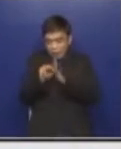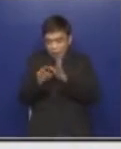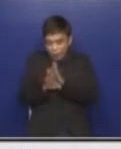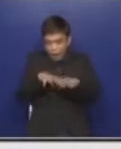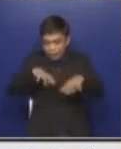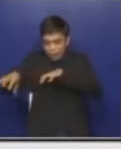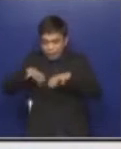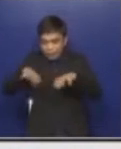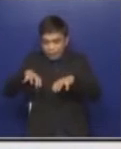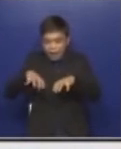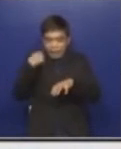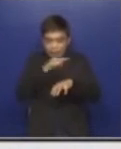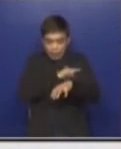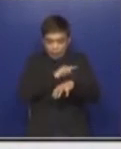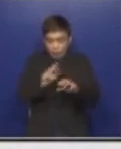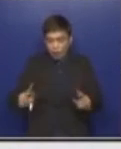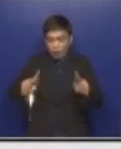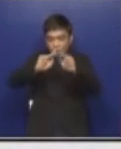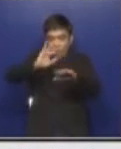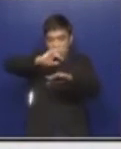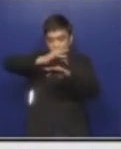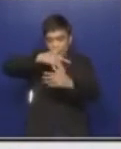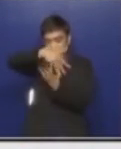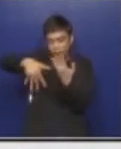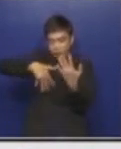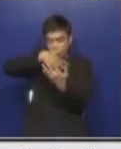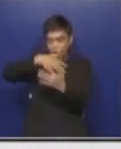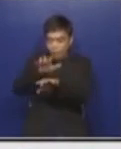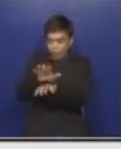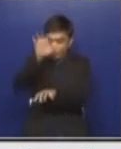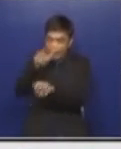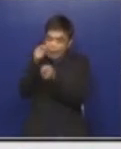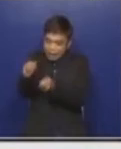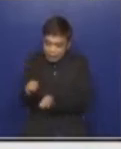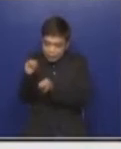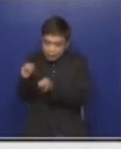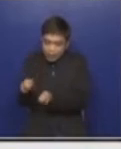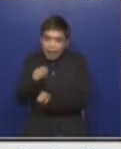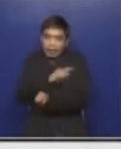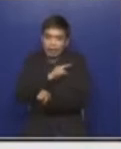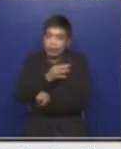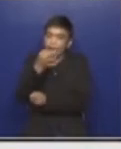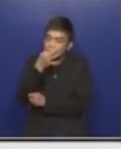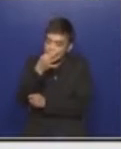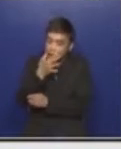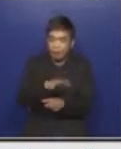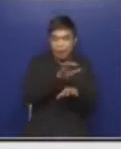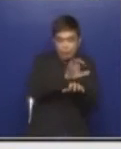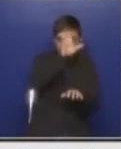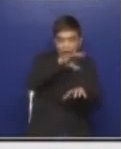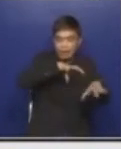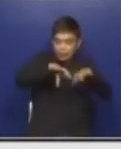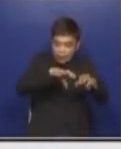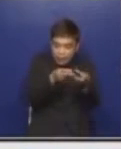คือกระทรวงทรัพยากรธรรมชาติสิ่งแวดล้อมมหาดไทยและเกษตรเกษตรดูแลเรื่องการจัดเรื่องอาชีพมหาดไทยดูเรื่องจัด